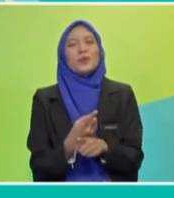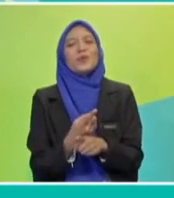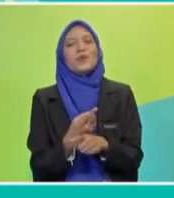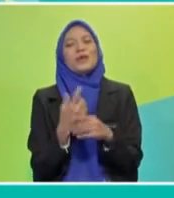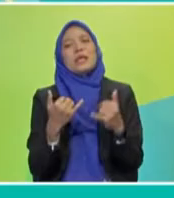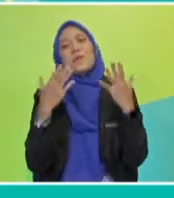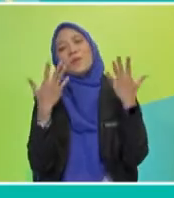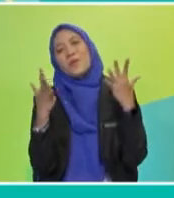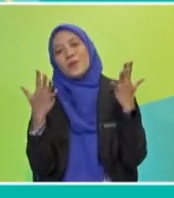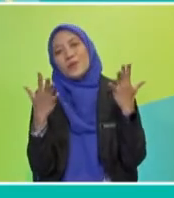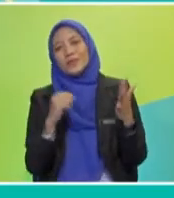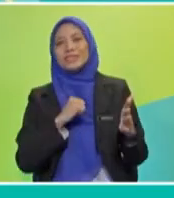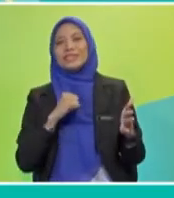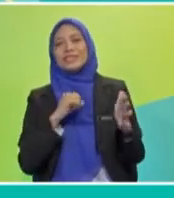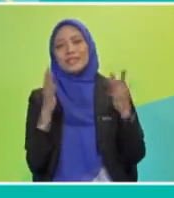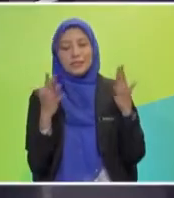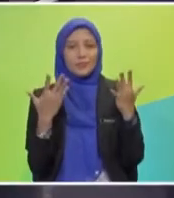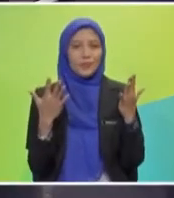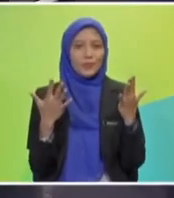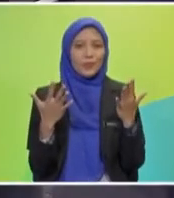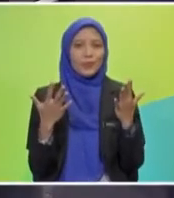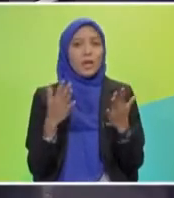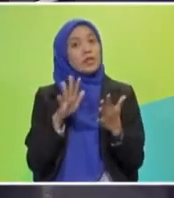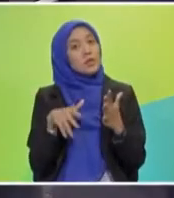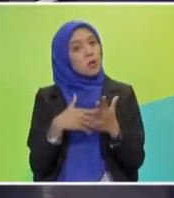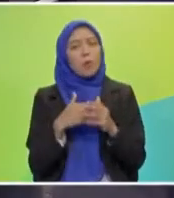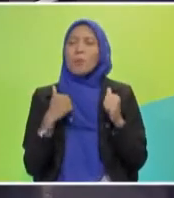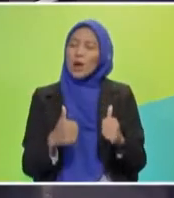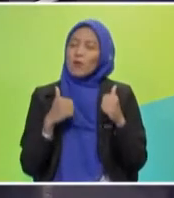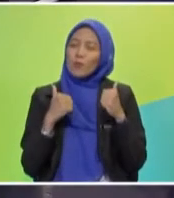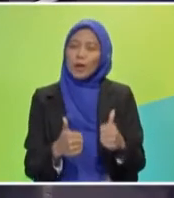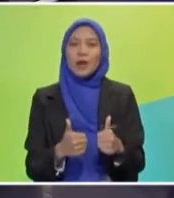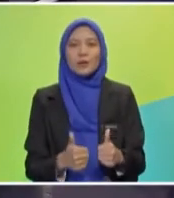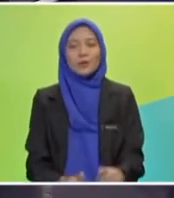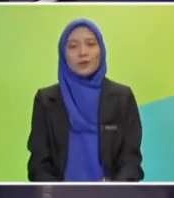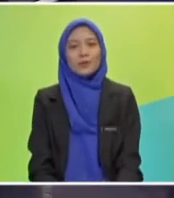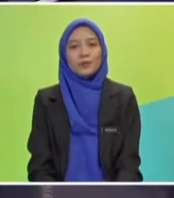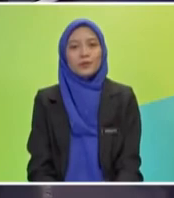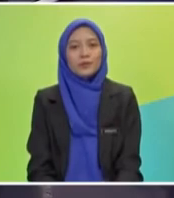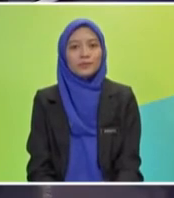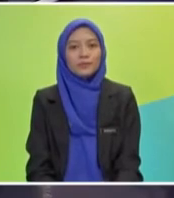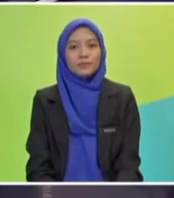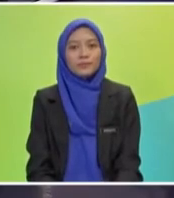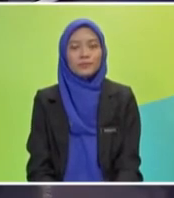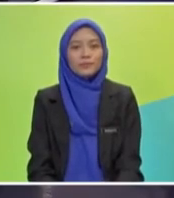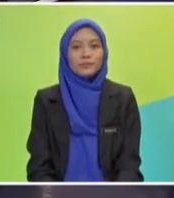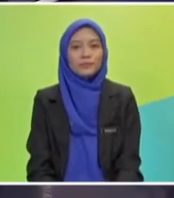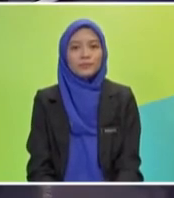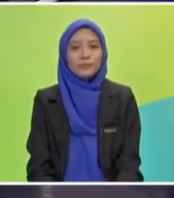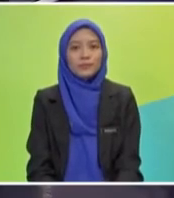sendiri. Tahniah. Hebatlah murid-murid kita. Okey. Baik cikgu, sementara saya menampal